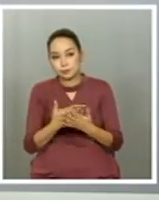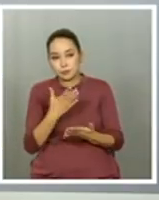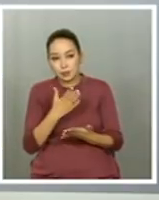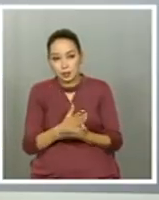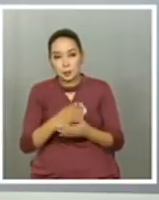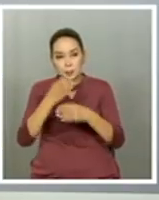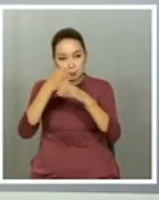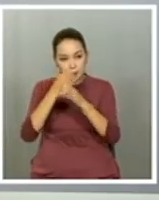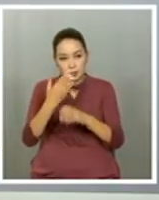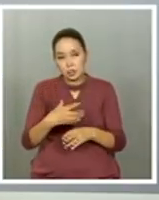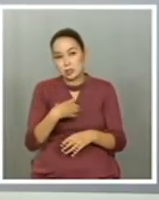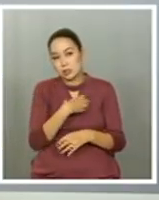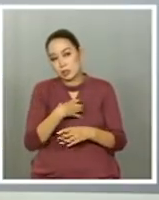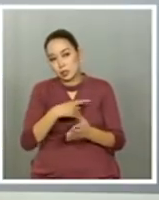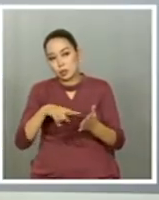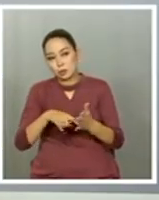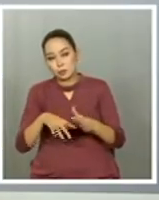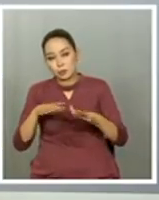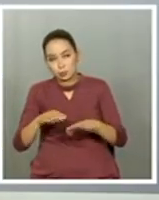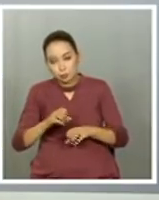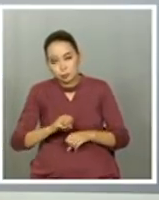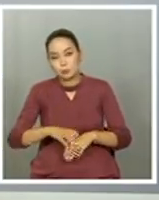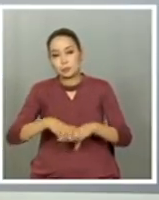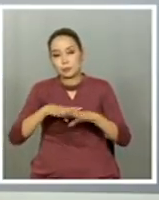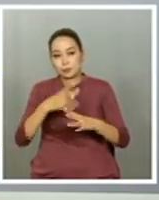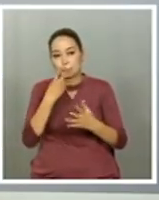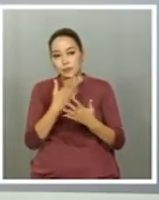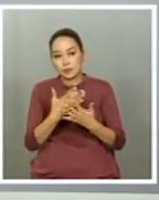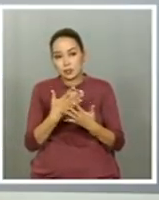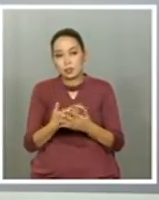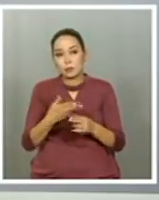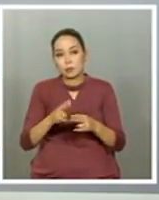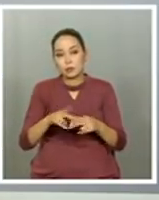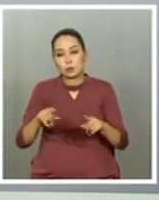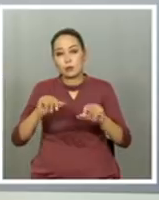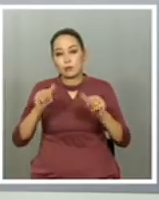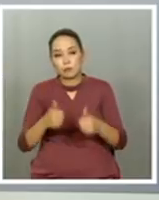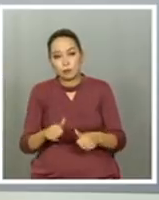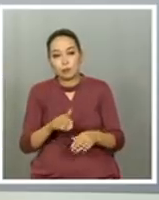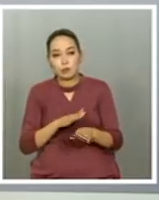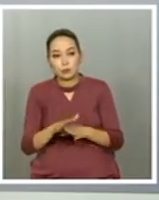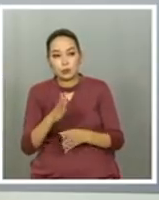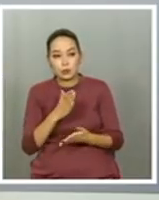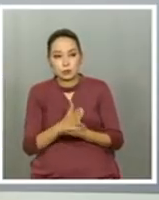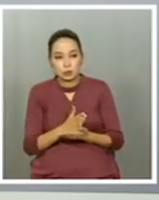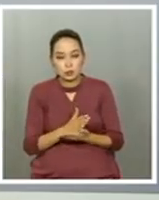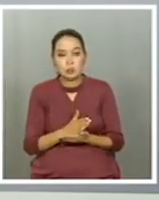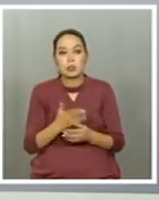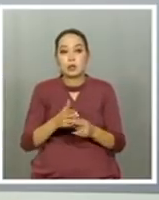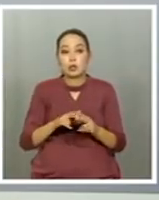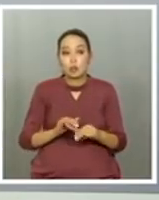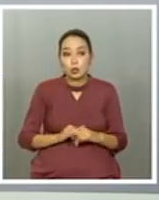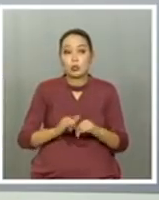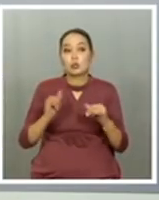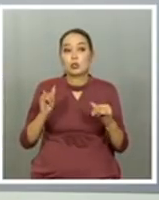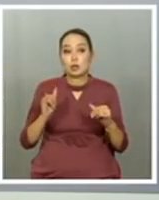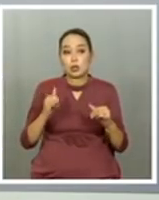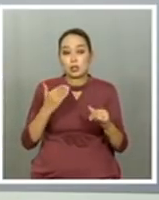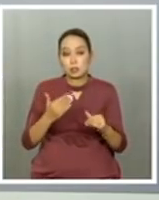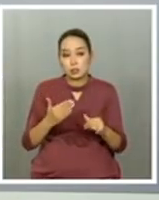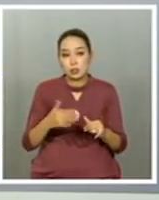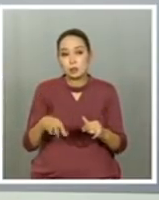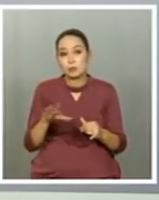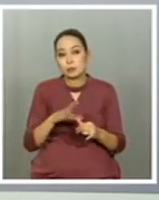Микроскоптағы негізгі нысанды ұлғайтып көрсету кезінде мына формула арқылы ерекшеленеді. Яғни ұлғайту бұл объектив